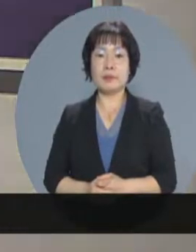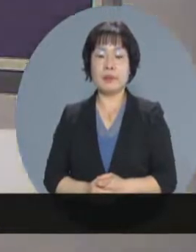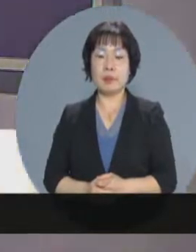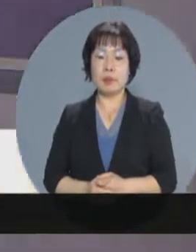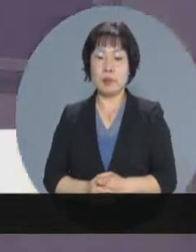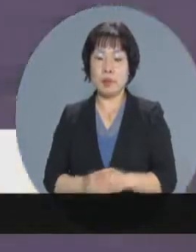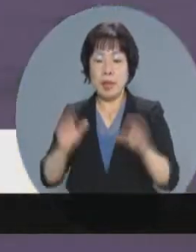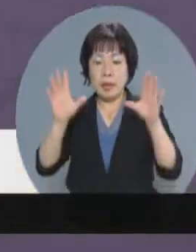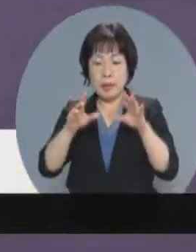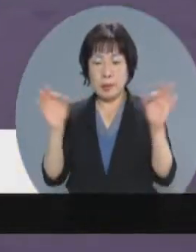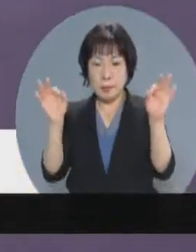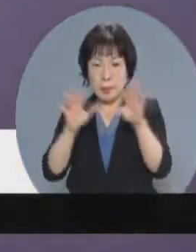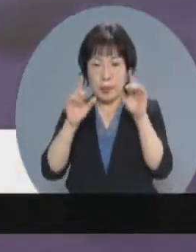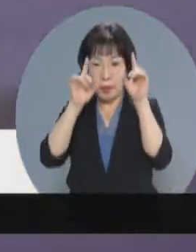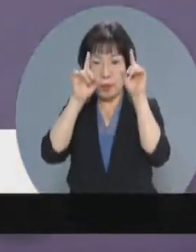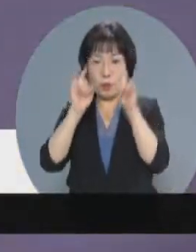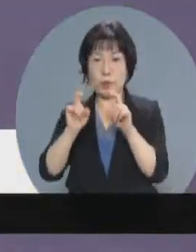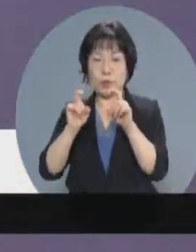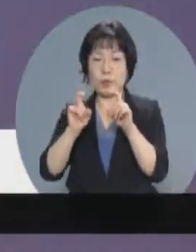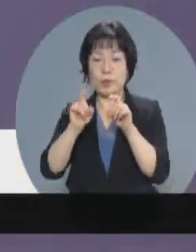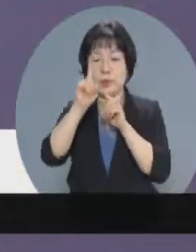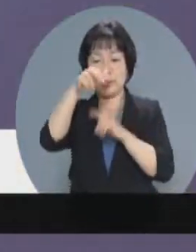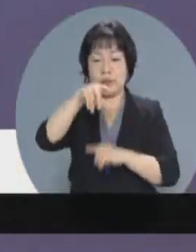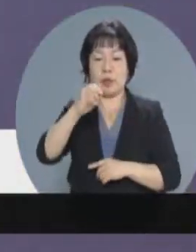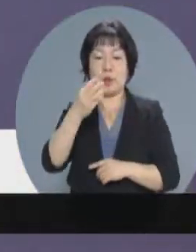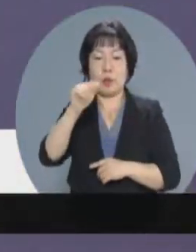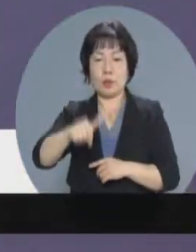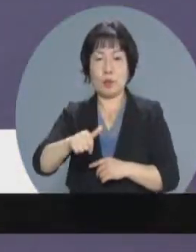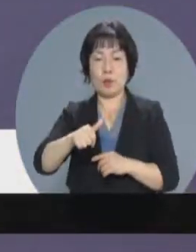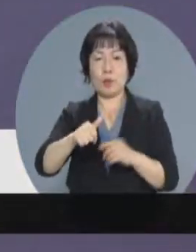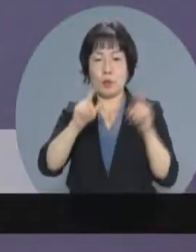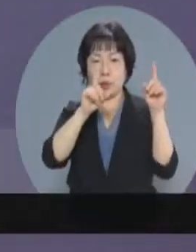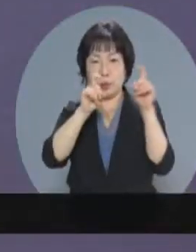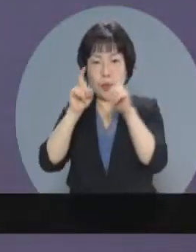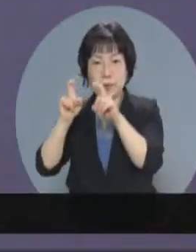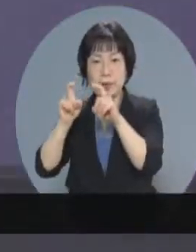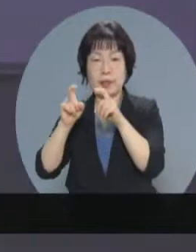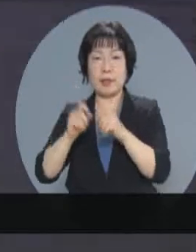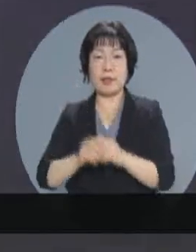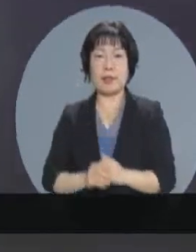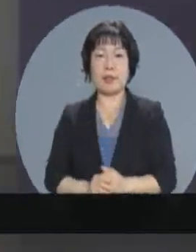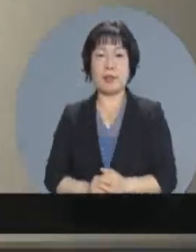찰나의 순간으로 예술을 창조하는 이정록 사진작가의 연작 시리즈 나비.